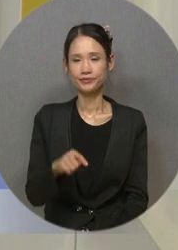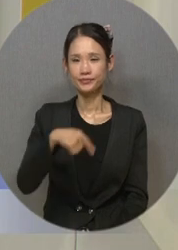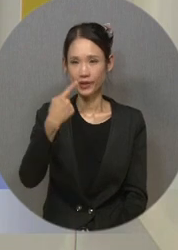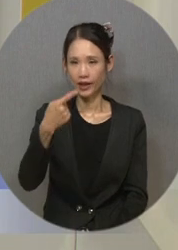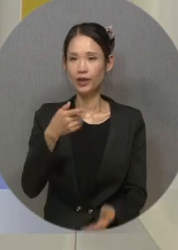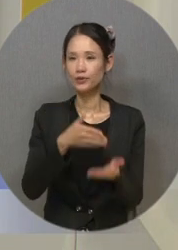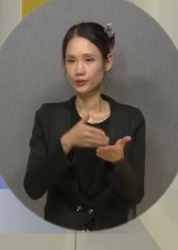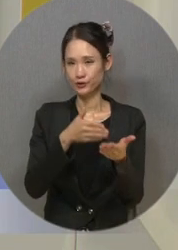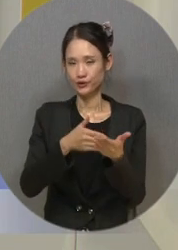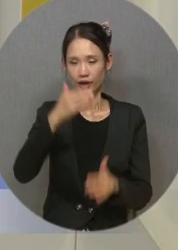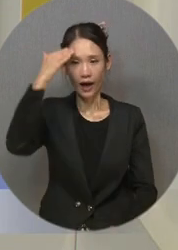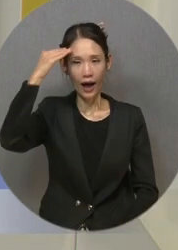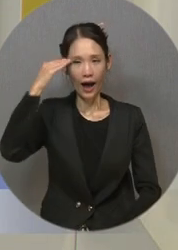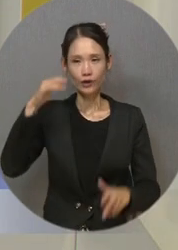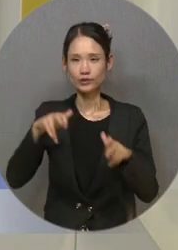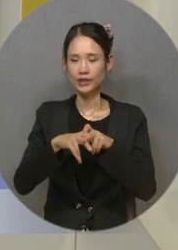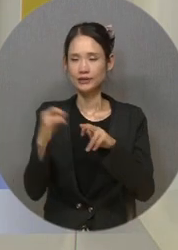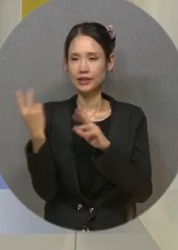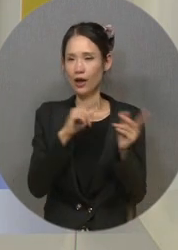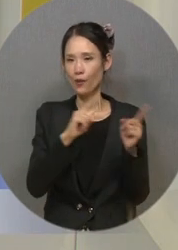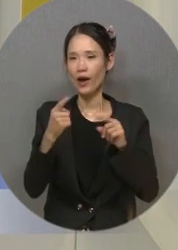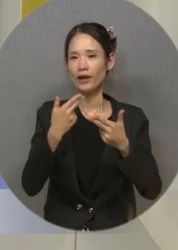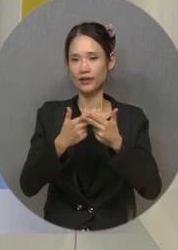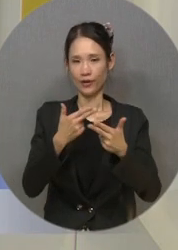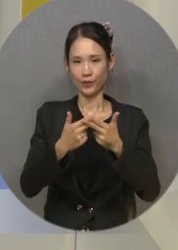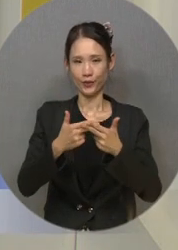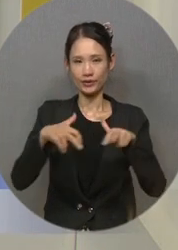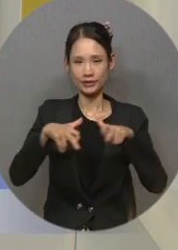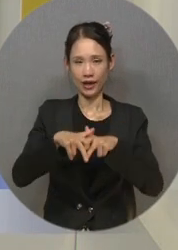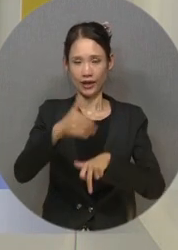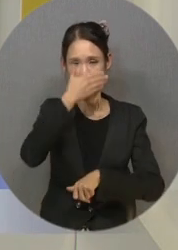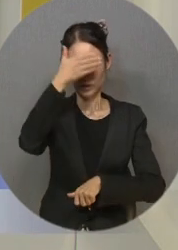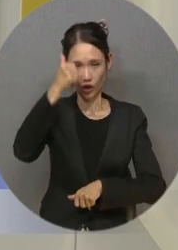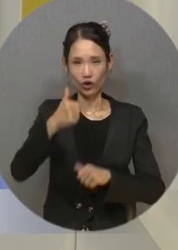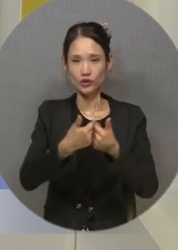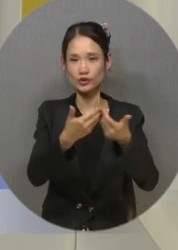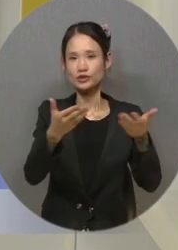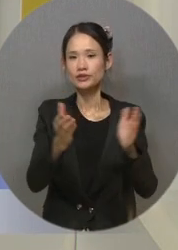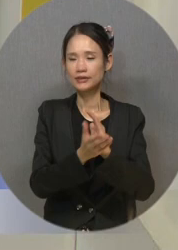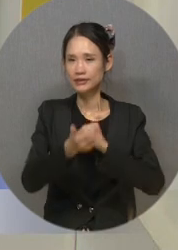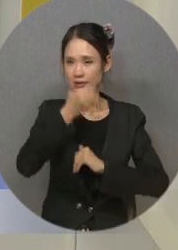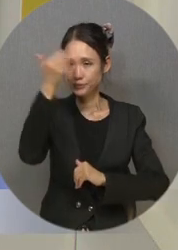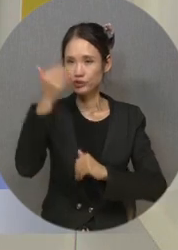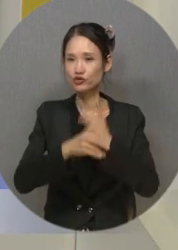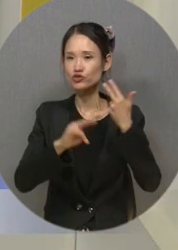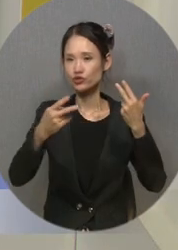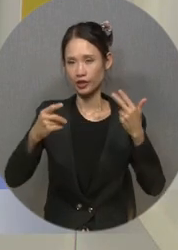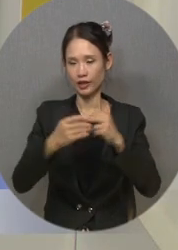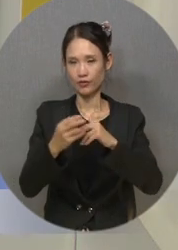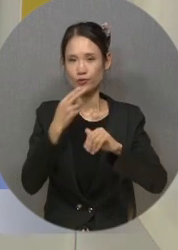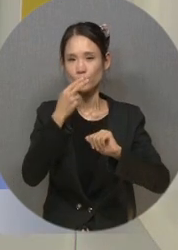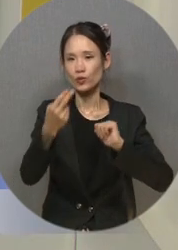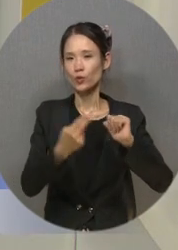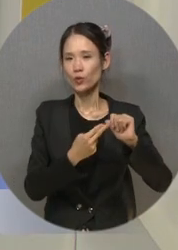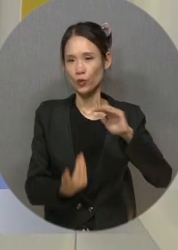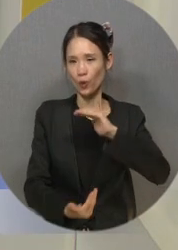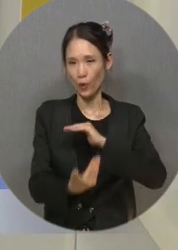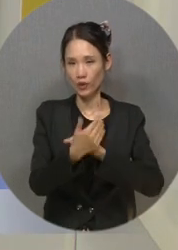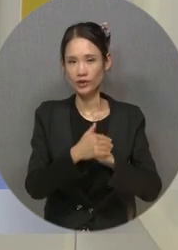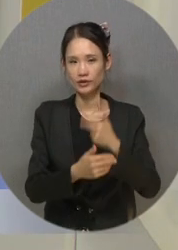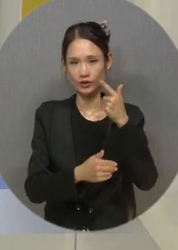다음 뉴스입니다 한국장애인재활협회는 장애청년드림팀 6대륙에 도전하다이 6개 팀이